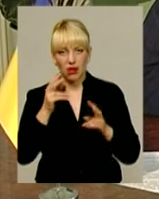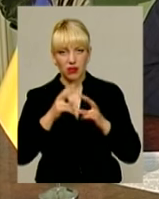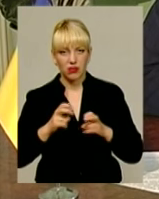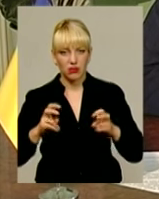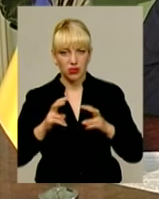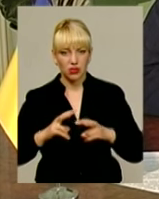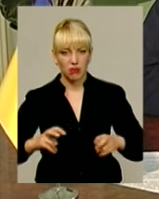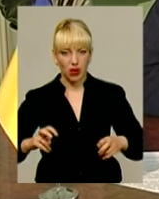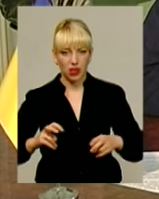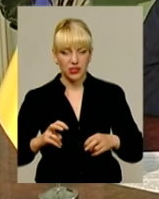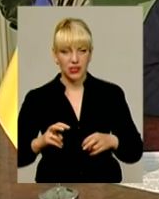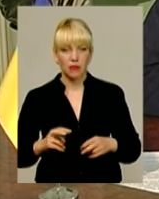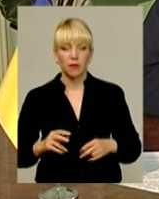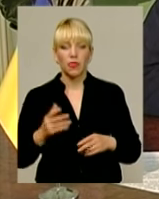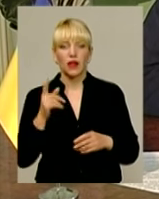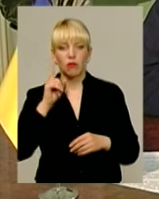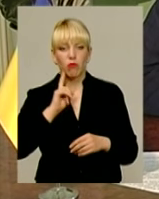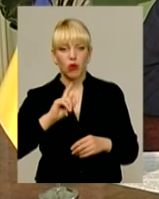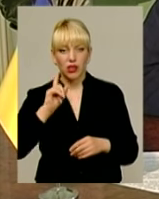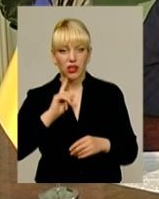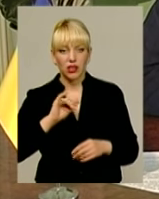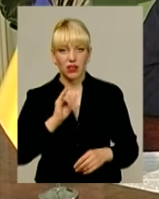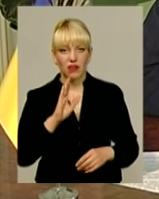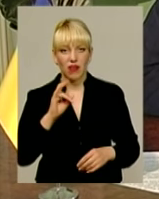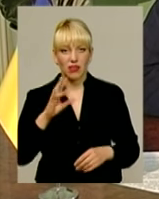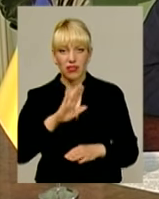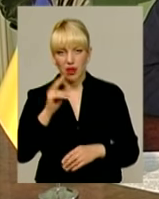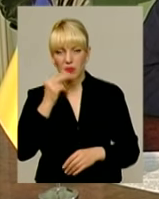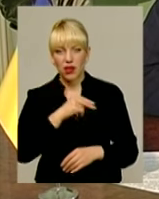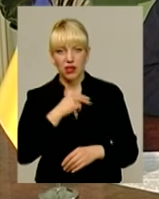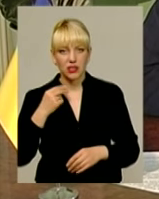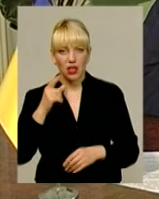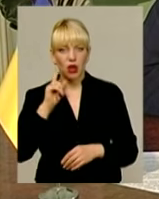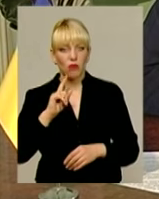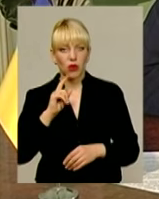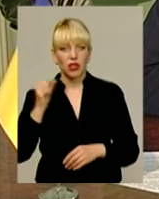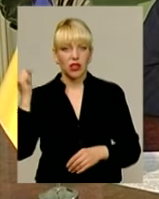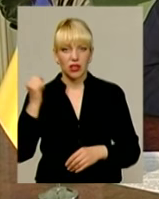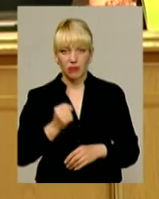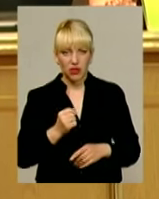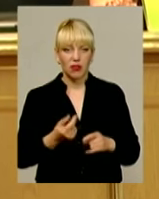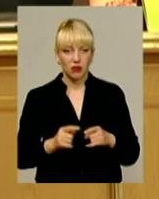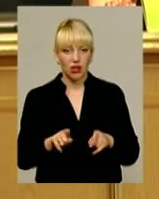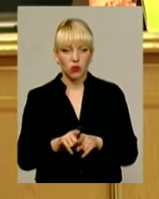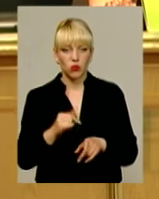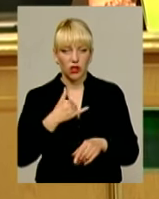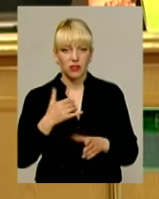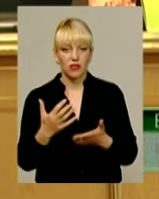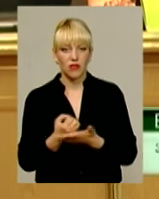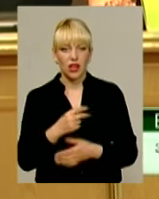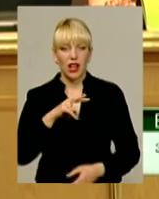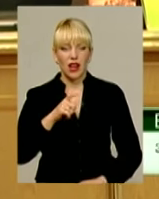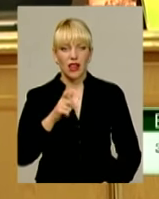як кажуть, поки Іван не перехрестеться, поки грім не гряне, то це так в нас вийшло. Сам же Валерій